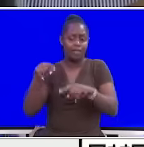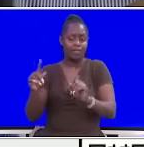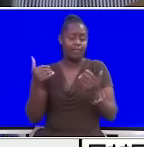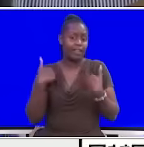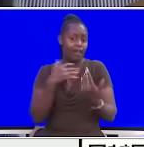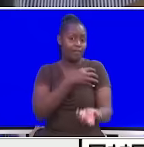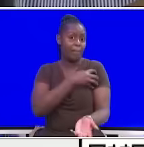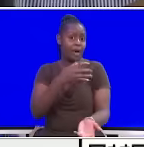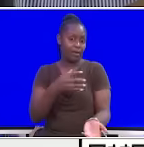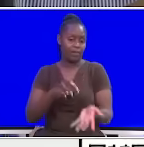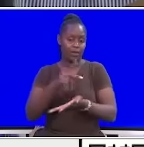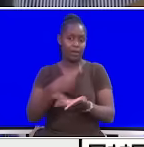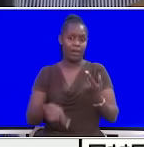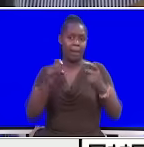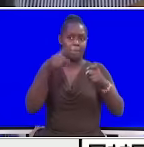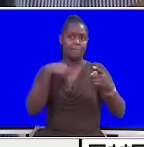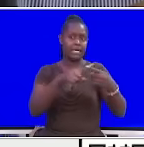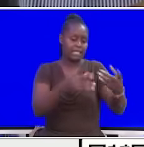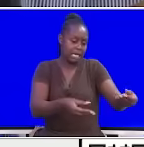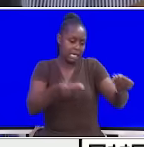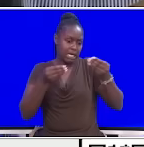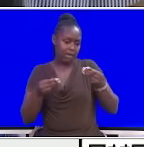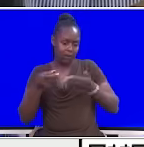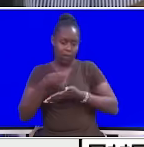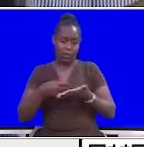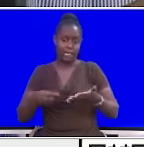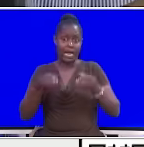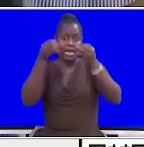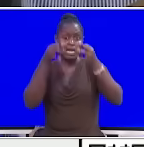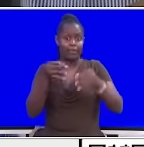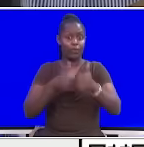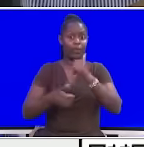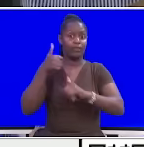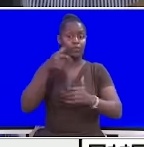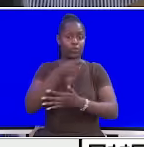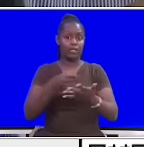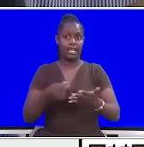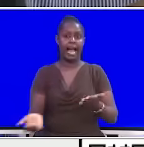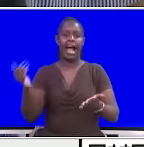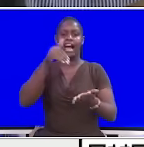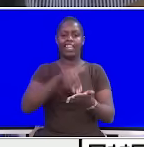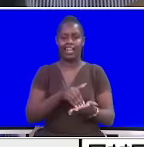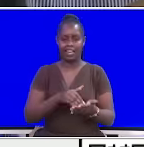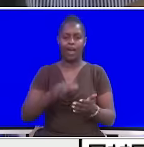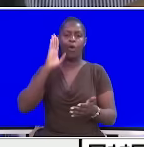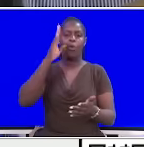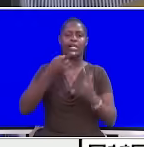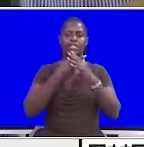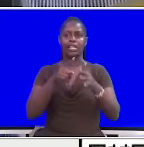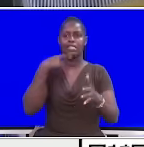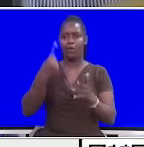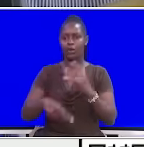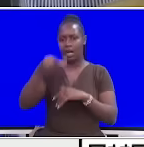them. Lazima watupatie tusaini. Tukaona tusiposaini watapata kizingizio kingine ya kwamba